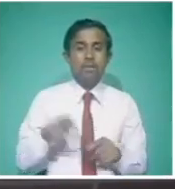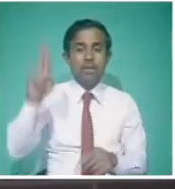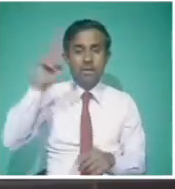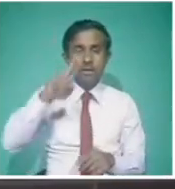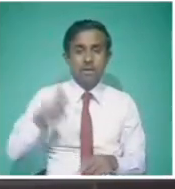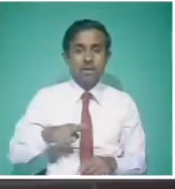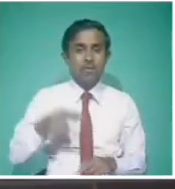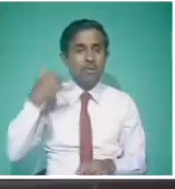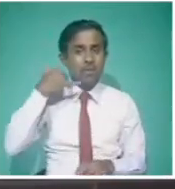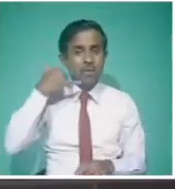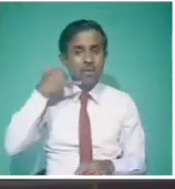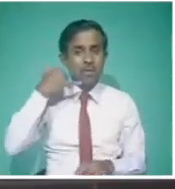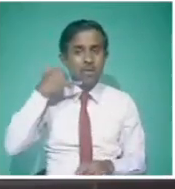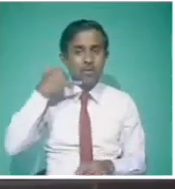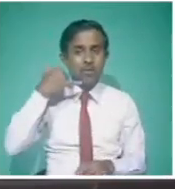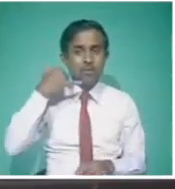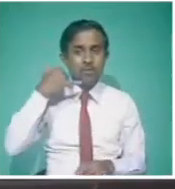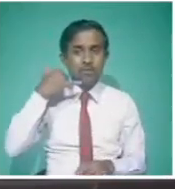ආයතනය